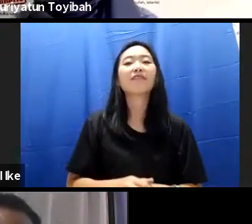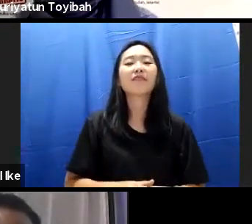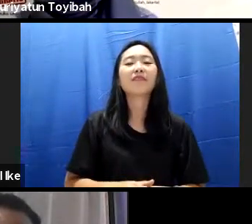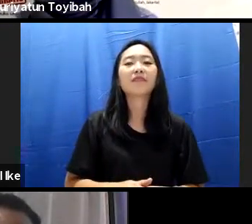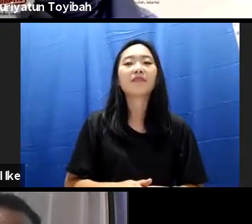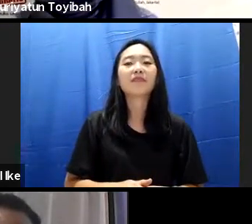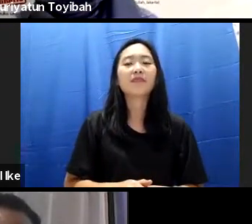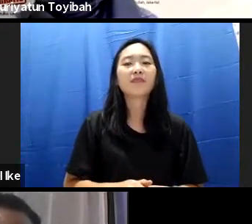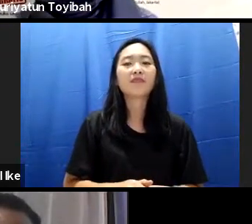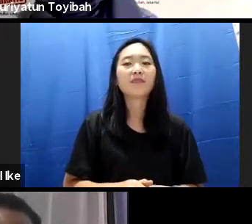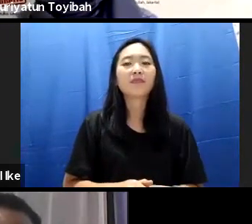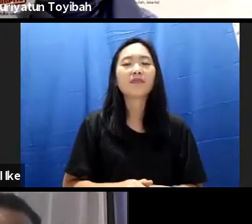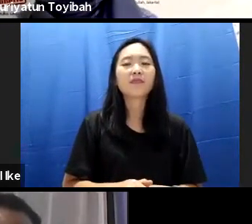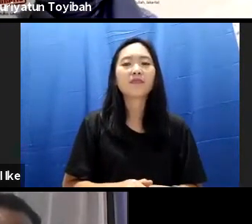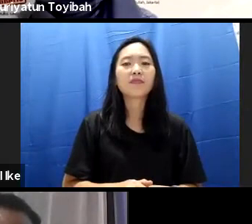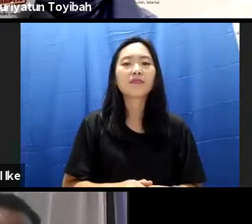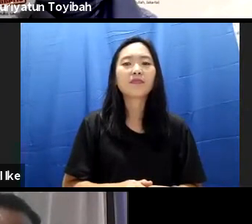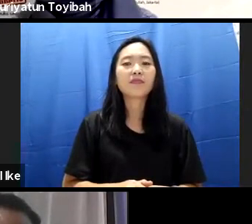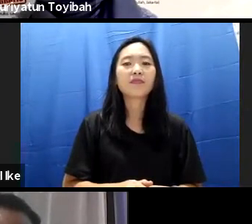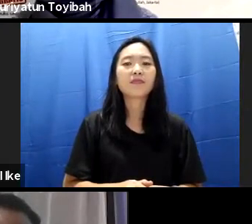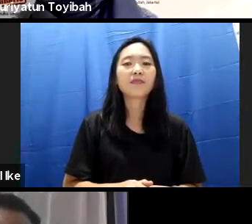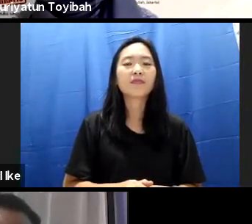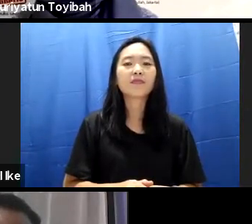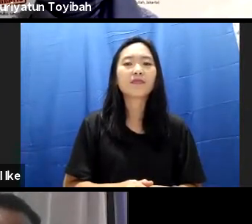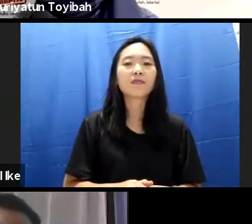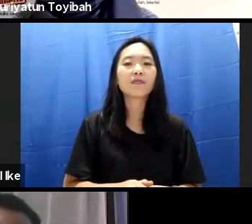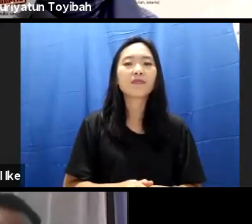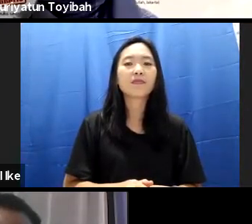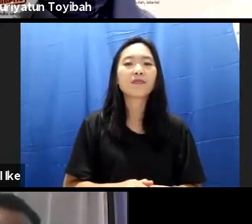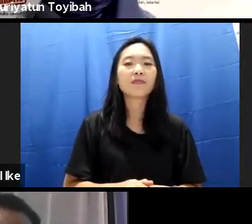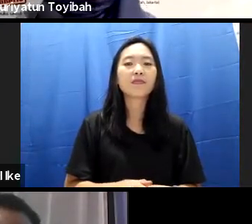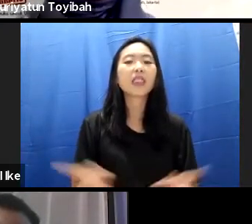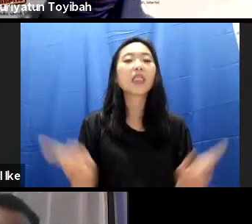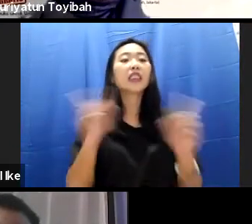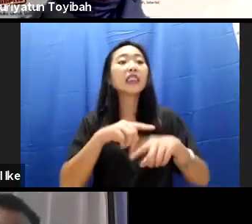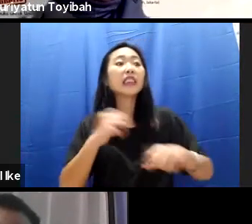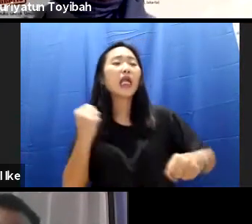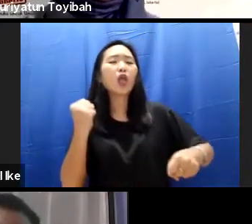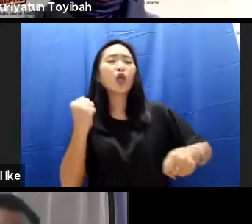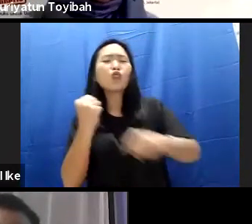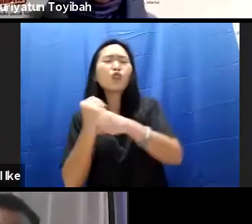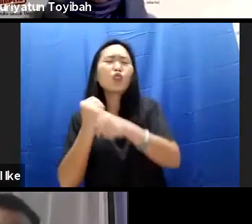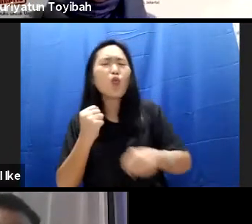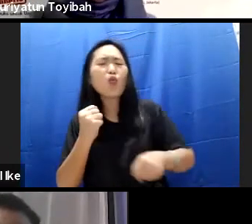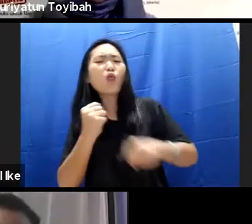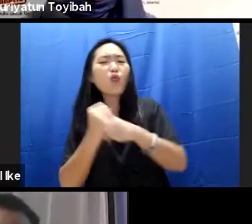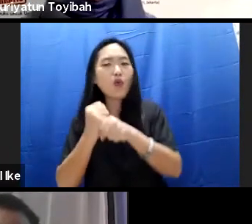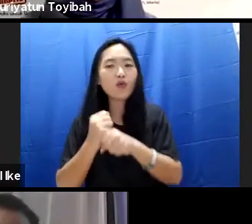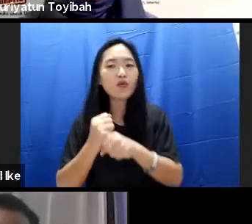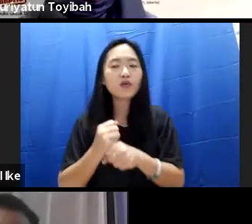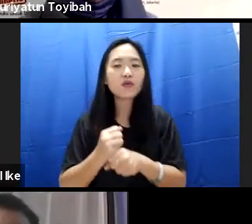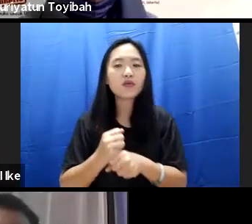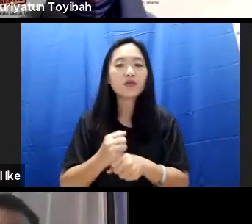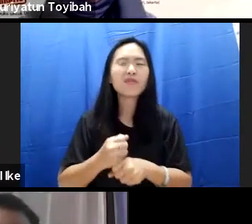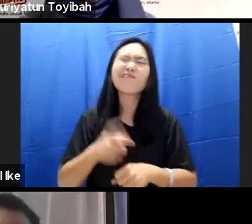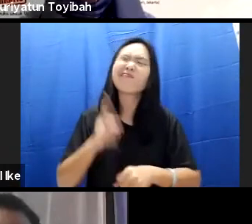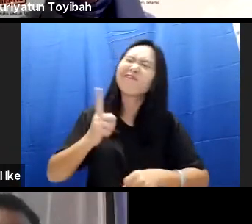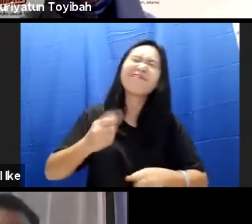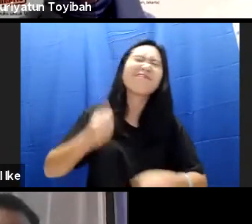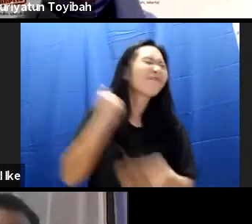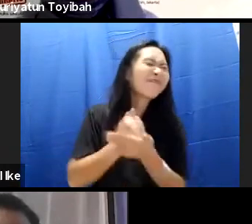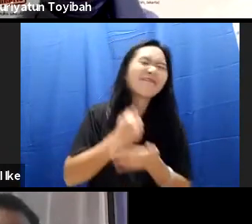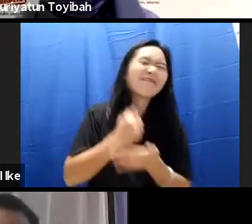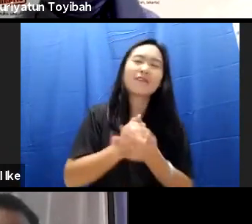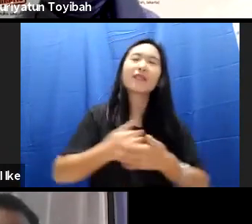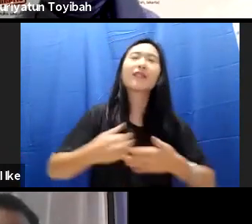namanya yang tadi ya jalinan-jalinan apa saling dukung tersebut yang apa yang saya menurut saya sangat terasa sekali gitu. Seperti itu sih